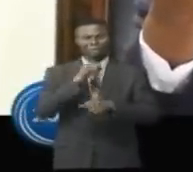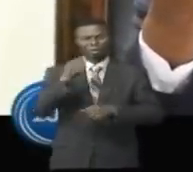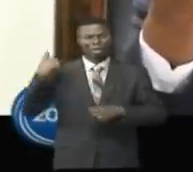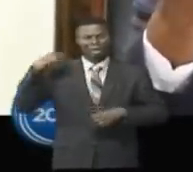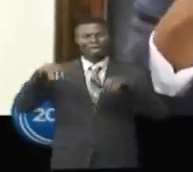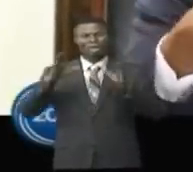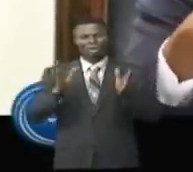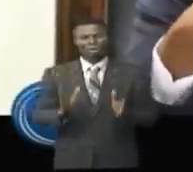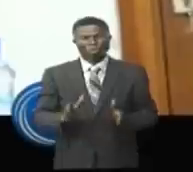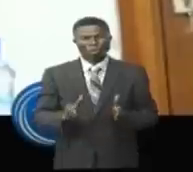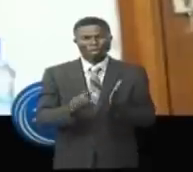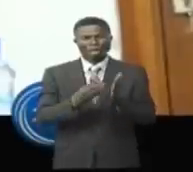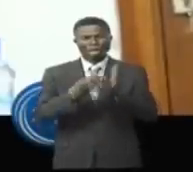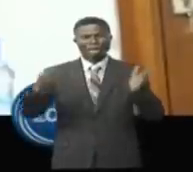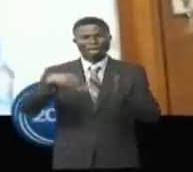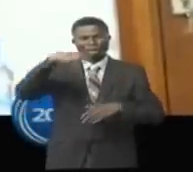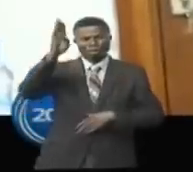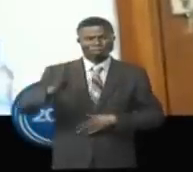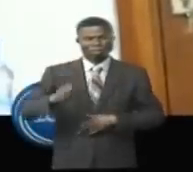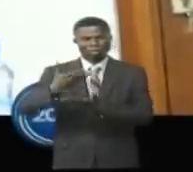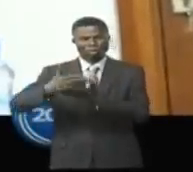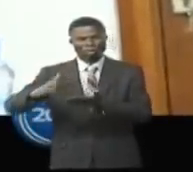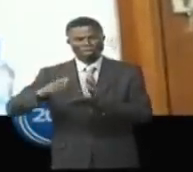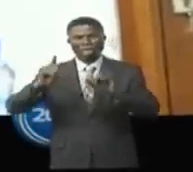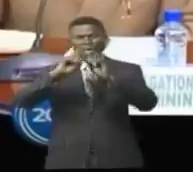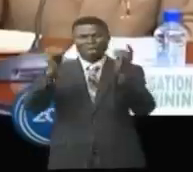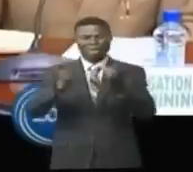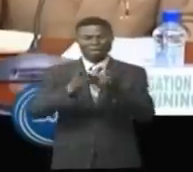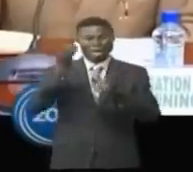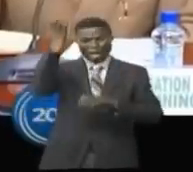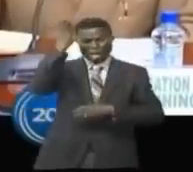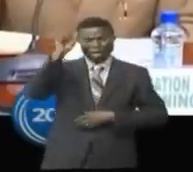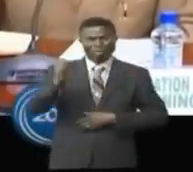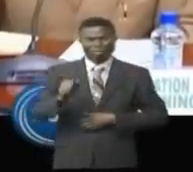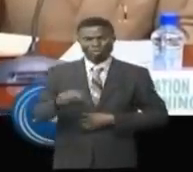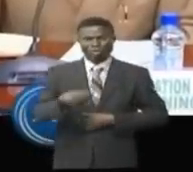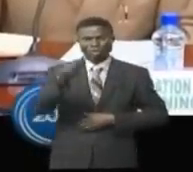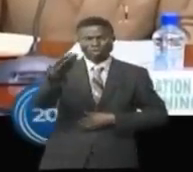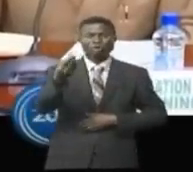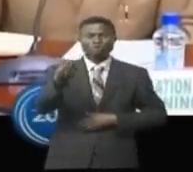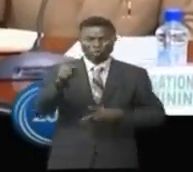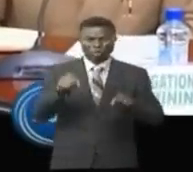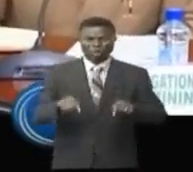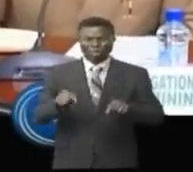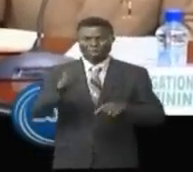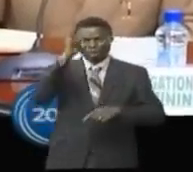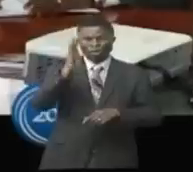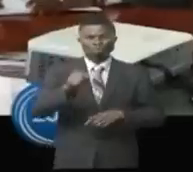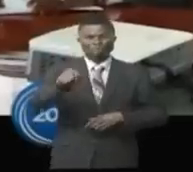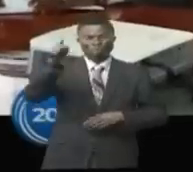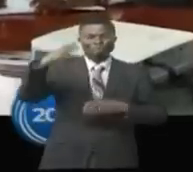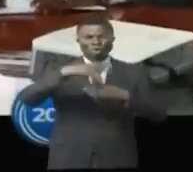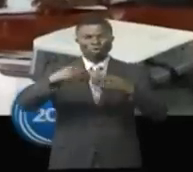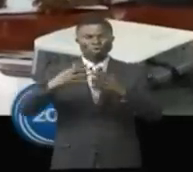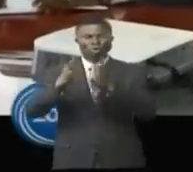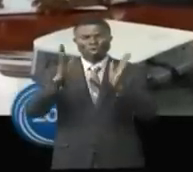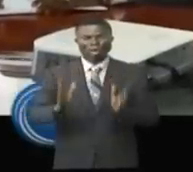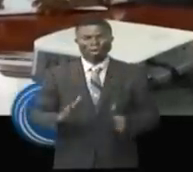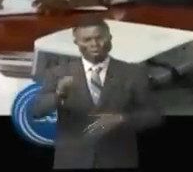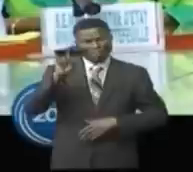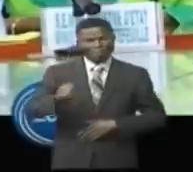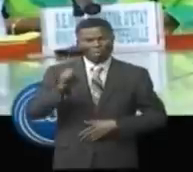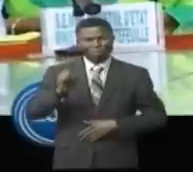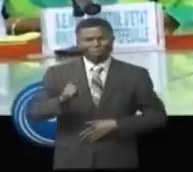congolais ayant 80% des parts, la délégation d'Eco Mining qui apporte un investissement de 300 millions de dollars américains a besoin